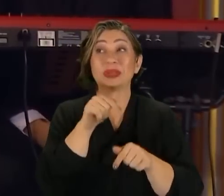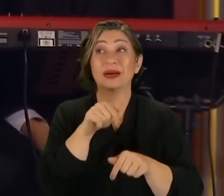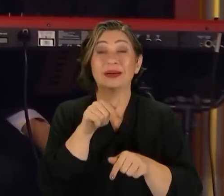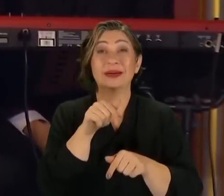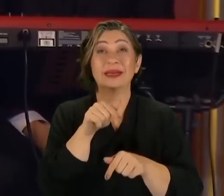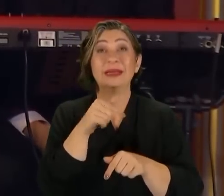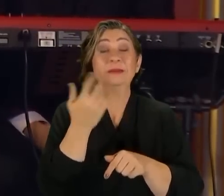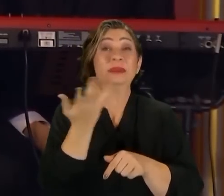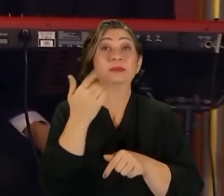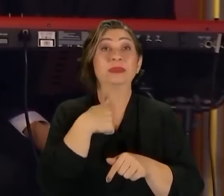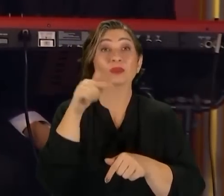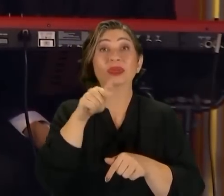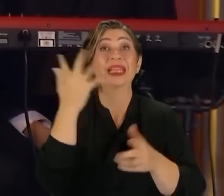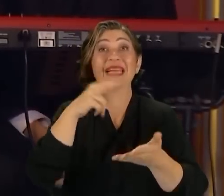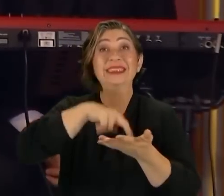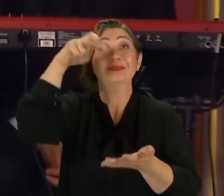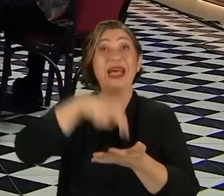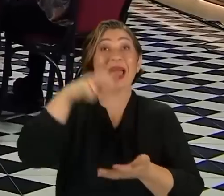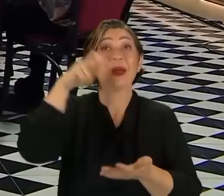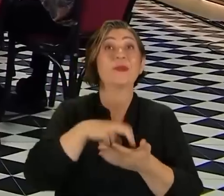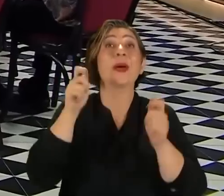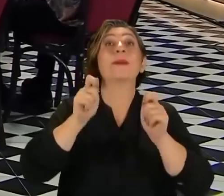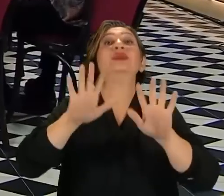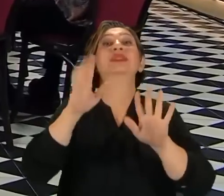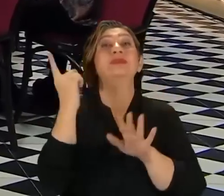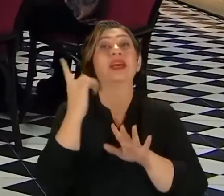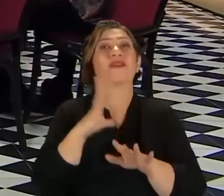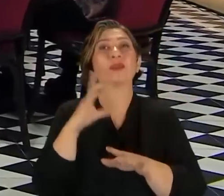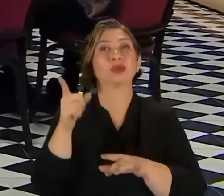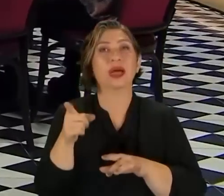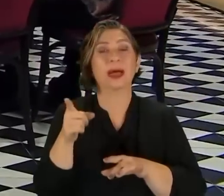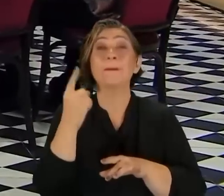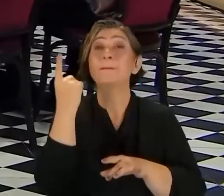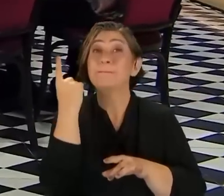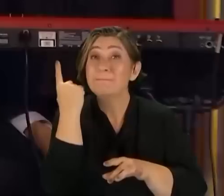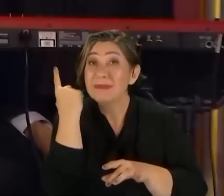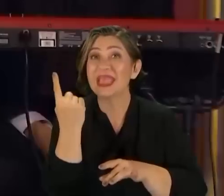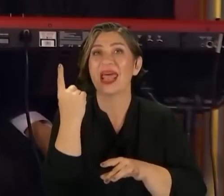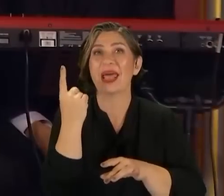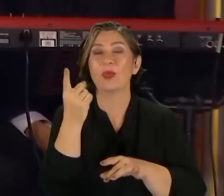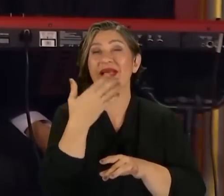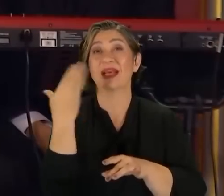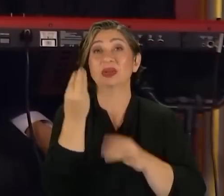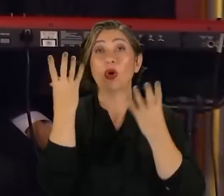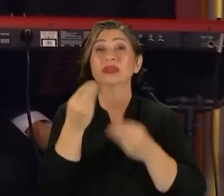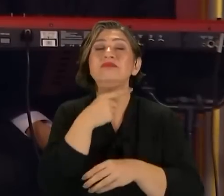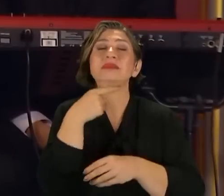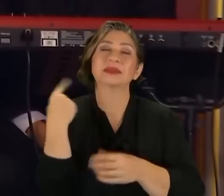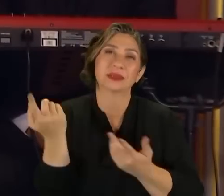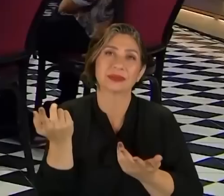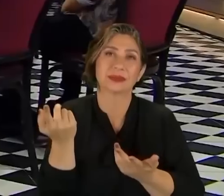ha? Biz mesela ne kadar zıplarsak zıplayalım yapamayacağımız bir şey var. Bir kere böyle genç olmamıza imkan